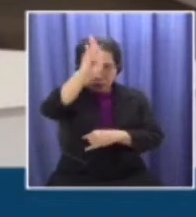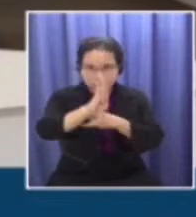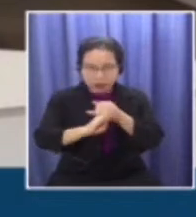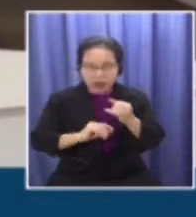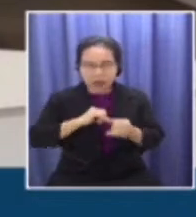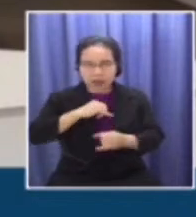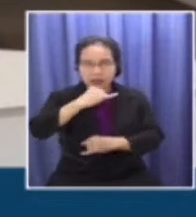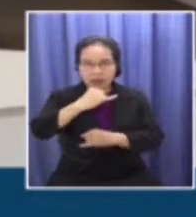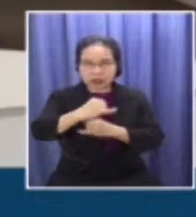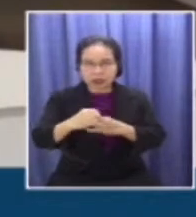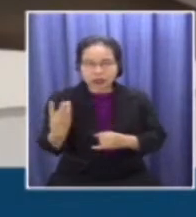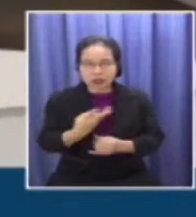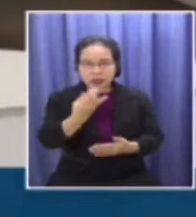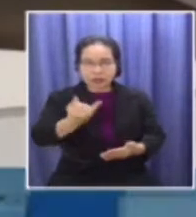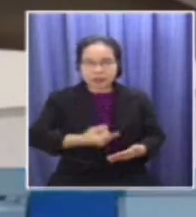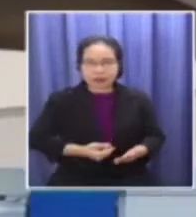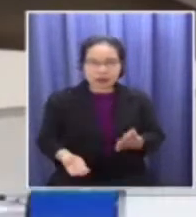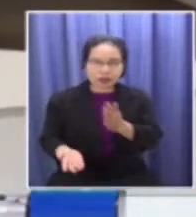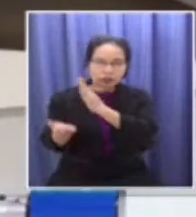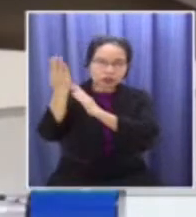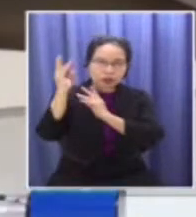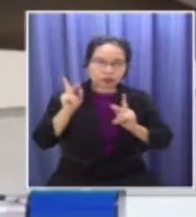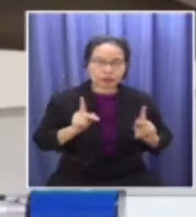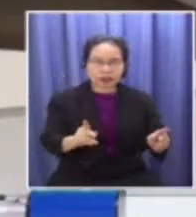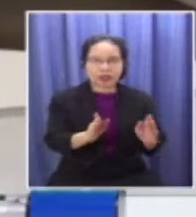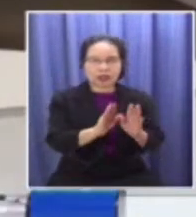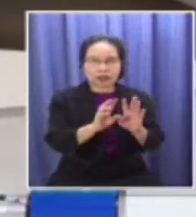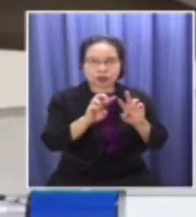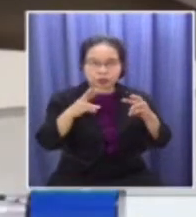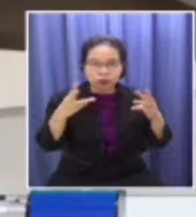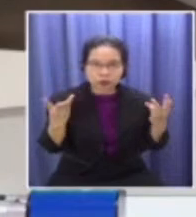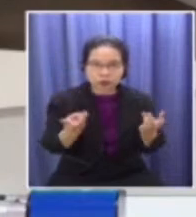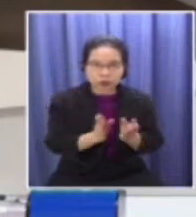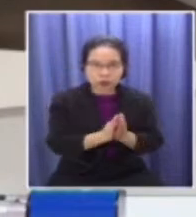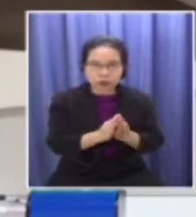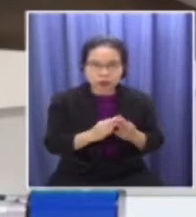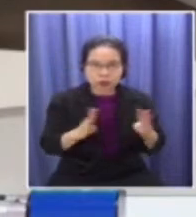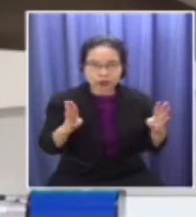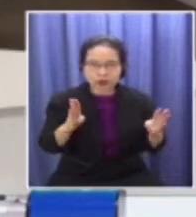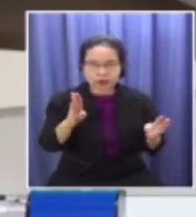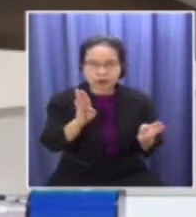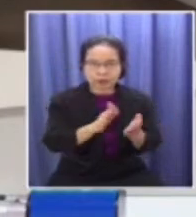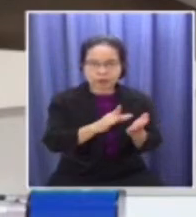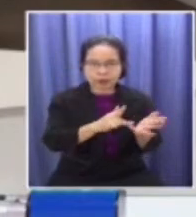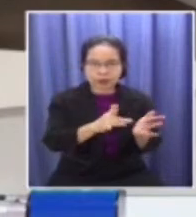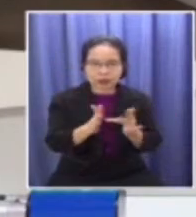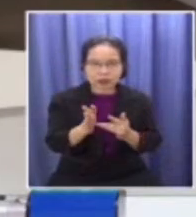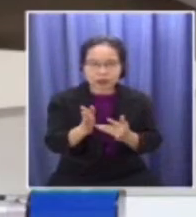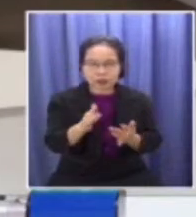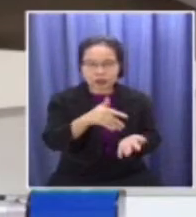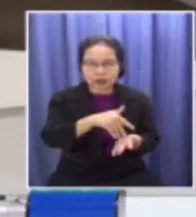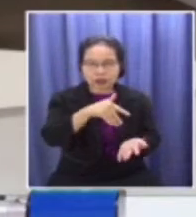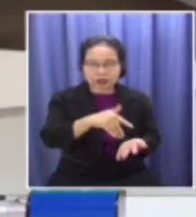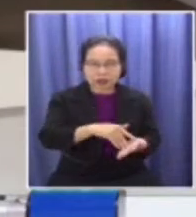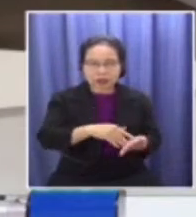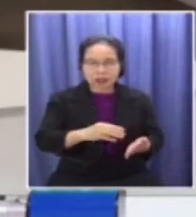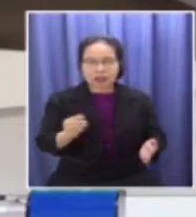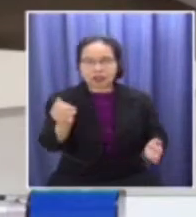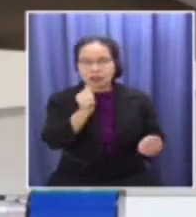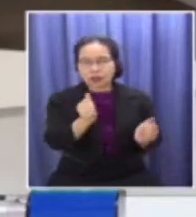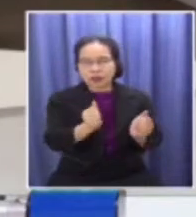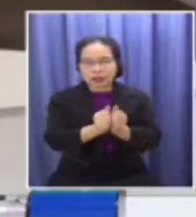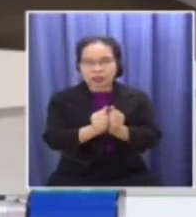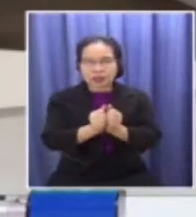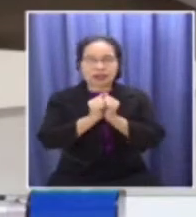nag-aanyaya. na asomdwoɛ ɛnka yɛn nyinaa. Yɛne yɛn wɔ Free Members Church of God International. Abio Papasalamat tayo sa